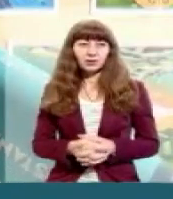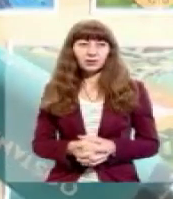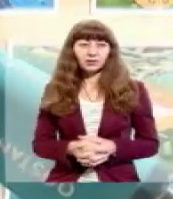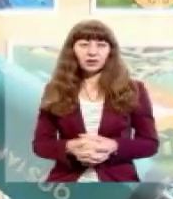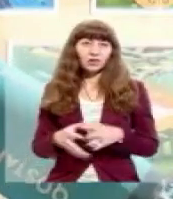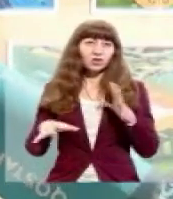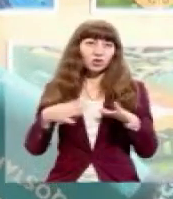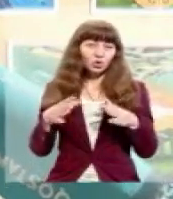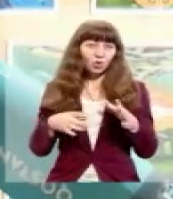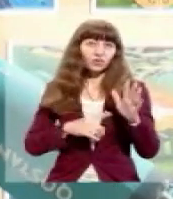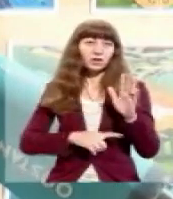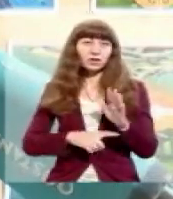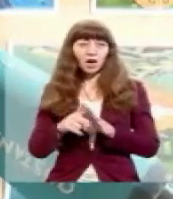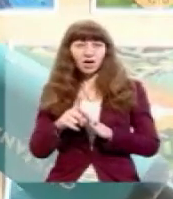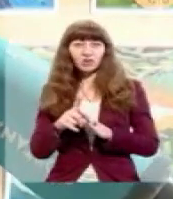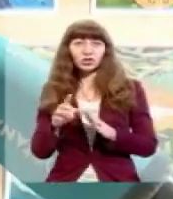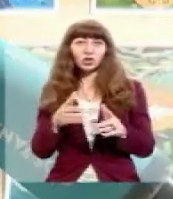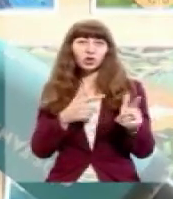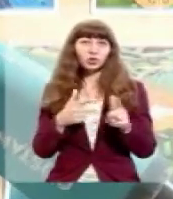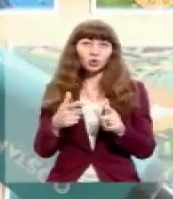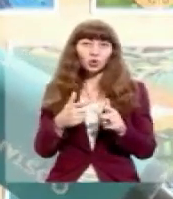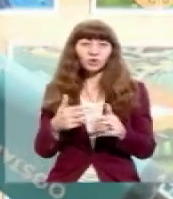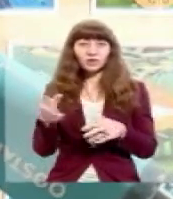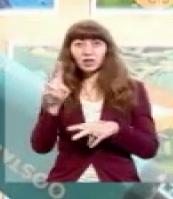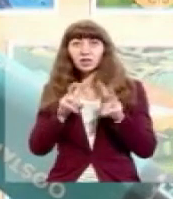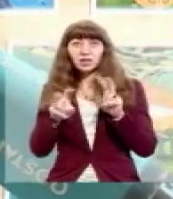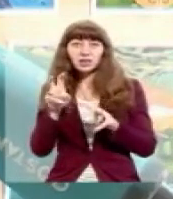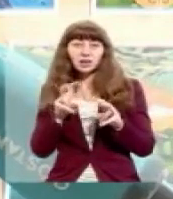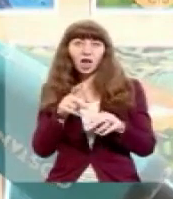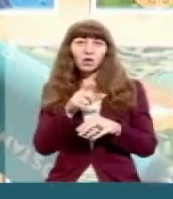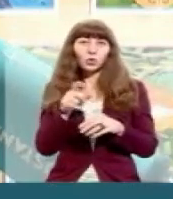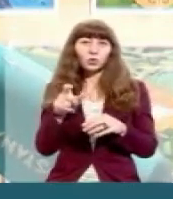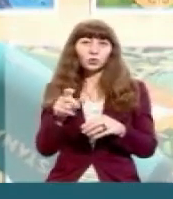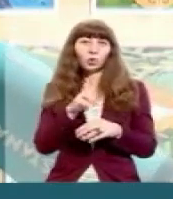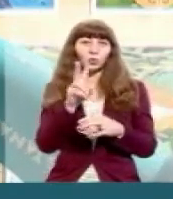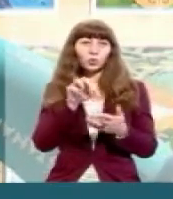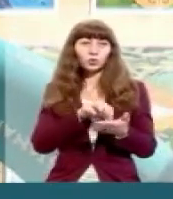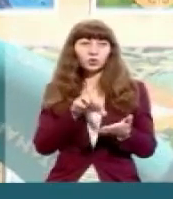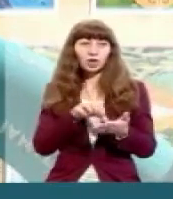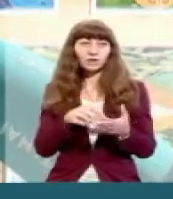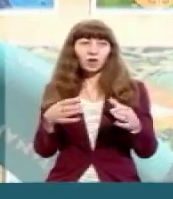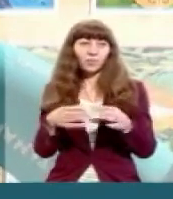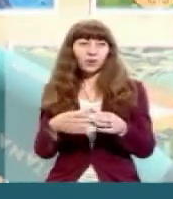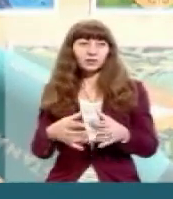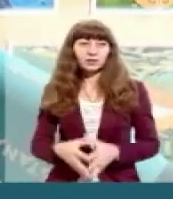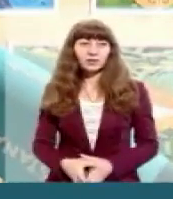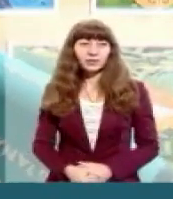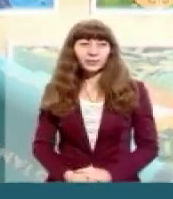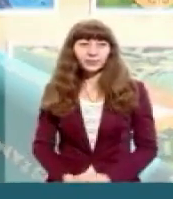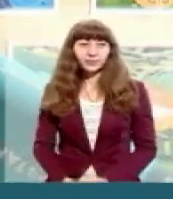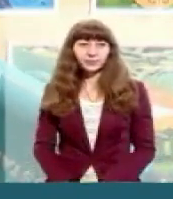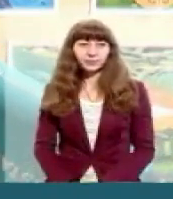тренировки. Жаз айларын арналған дайындық курстарын іздей бастадым. Жарты жыл өз тәлімгерінде болып, кейін басқа үйірмеге жазылдым. Достарымды